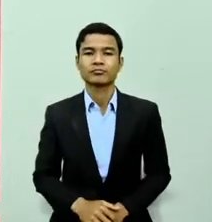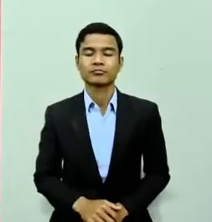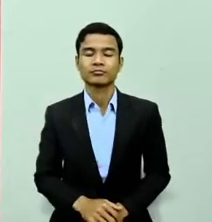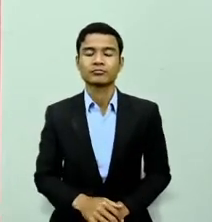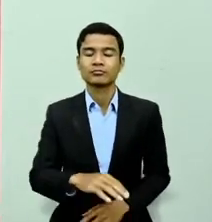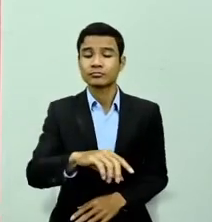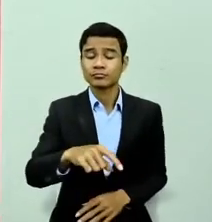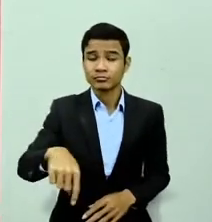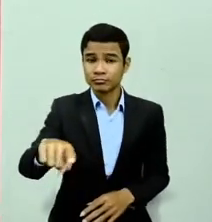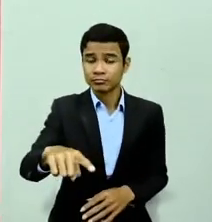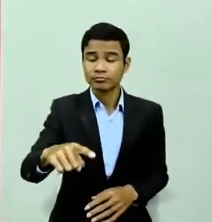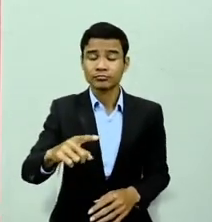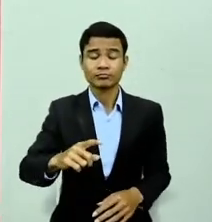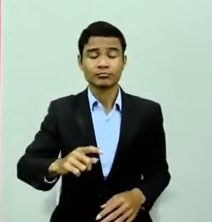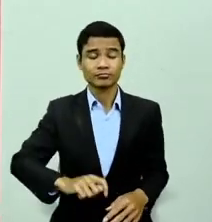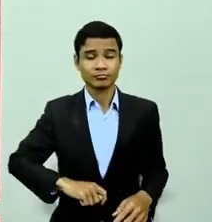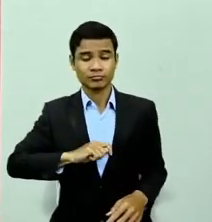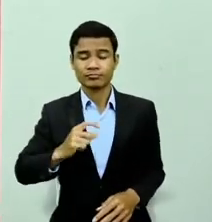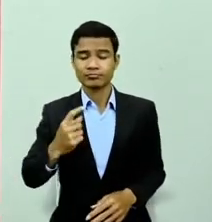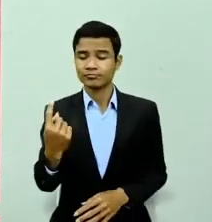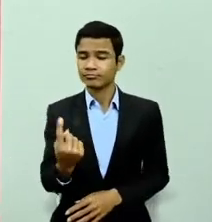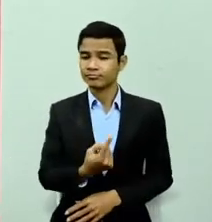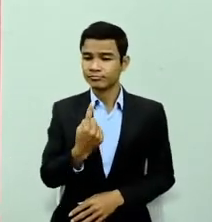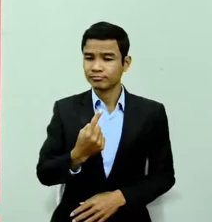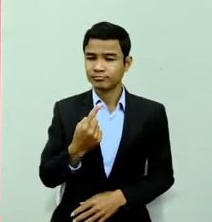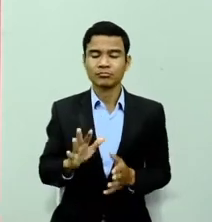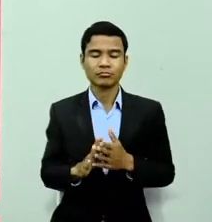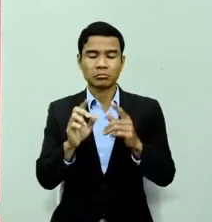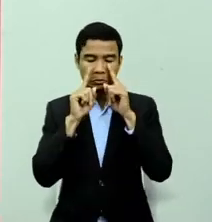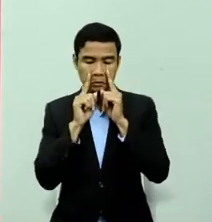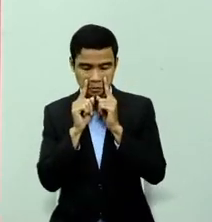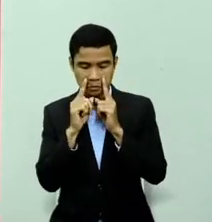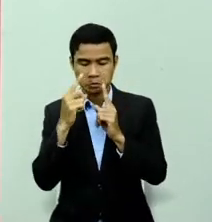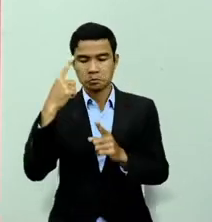dương luôn nơi mình để ai rồi cô ai cáo con chà